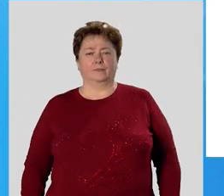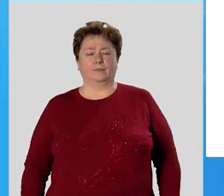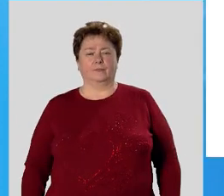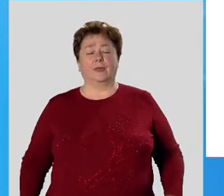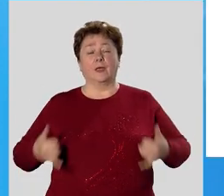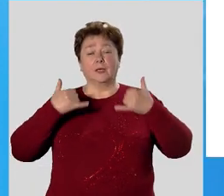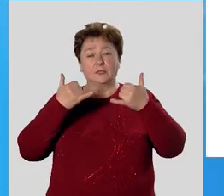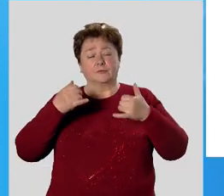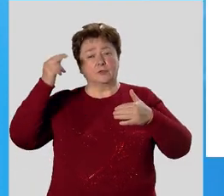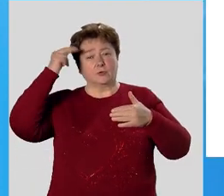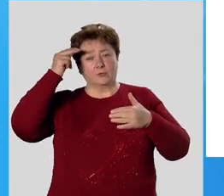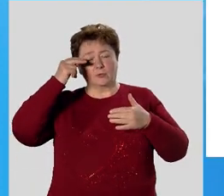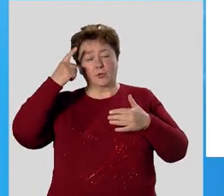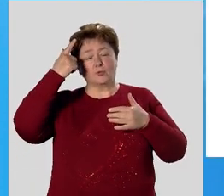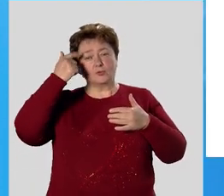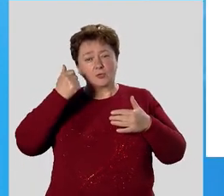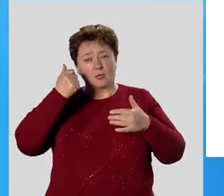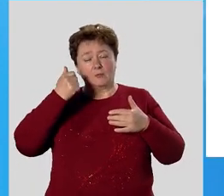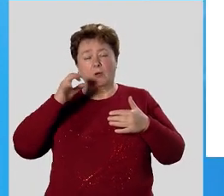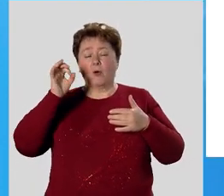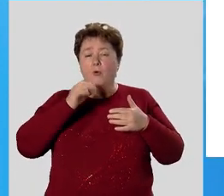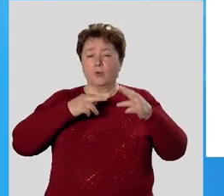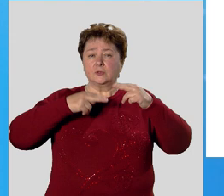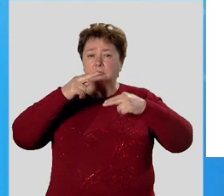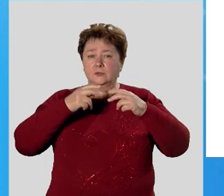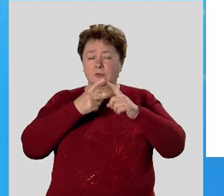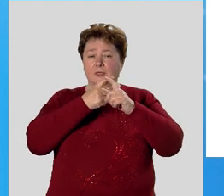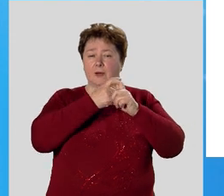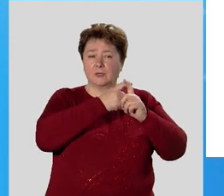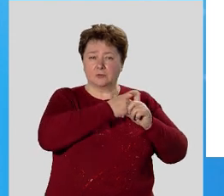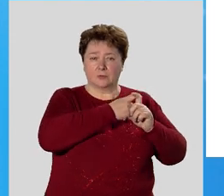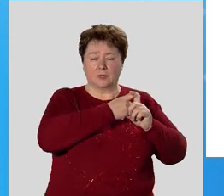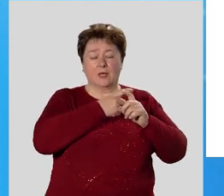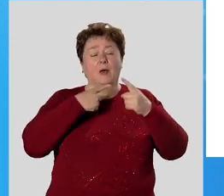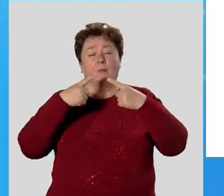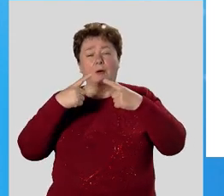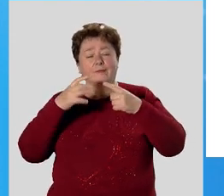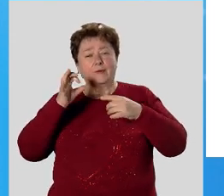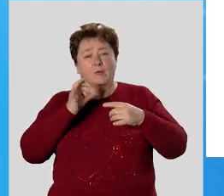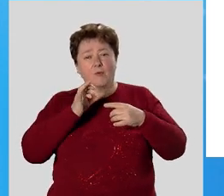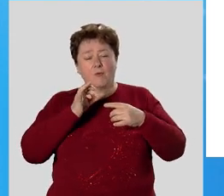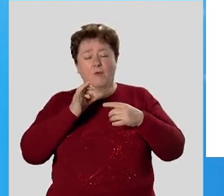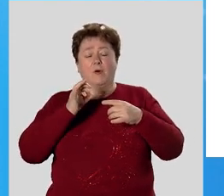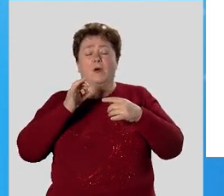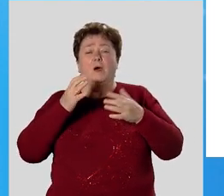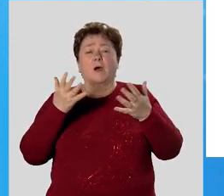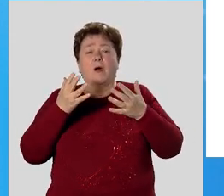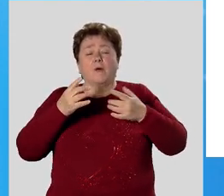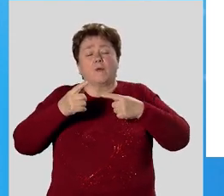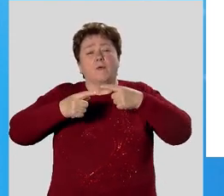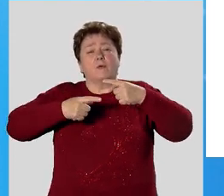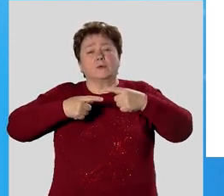уровне. Сегодня на уроке мы узнаем о строении хромосомы, поговорим о том, какой